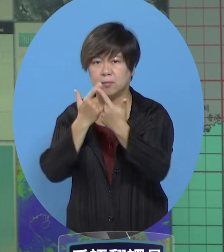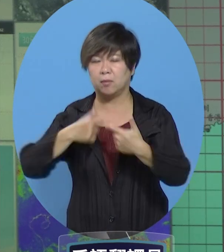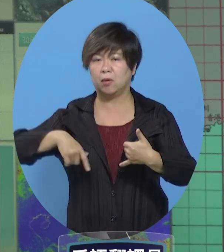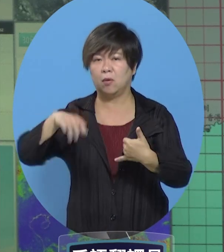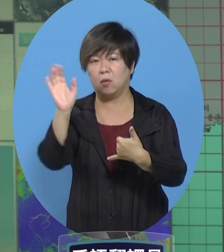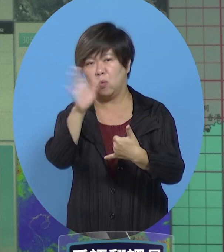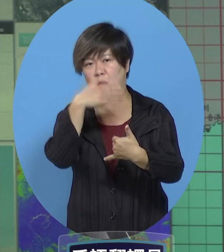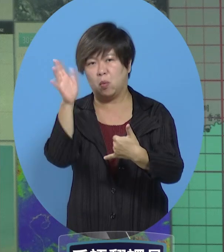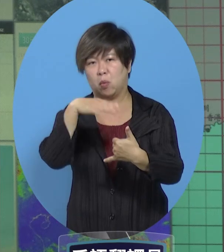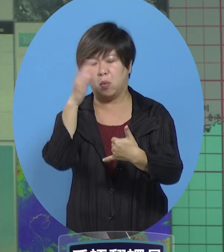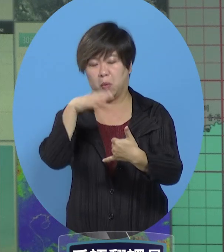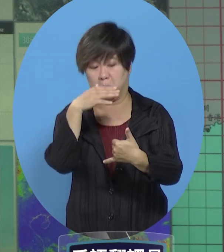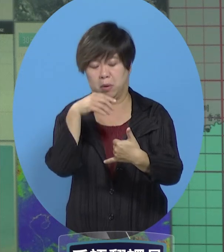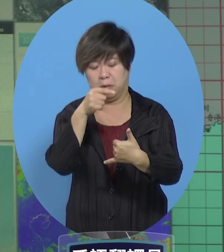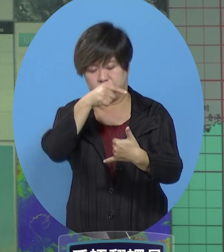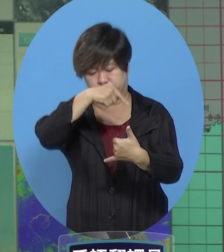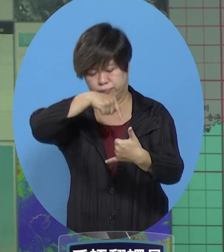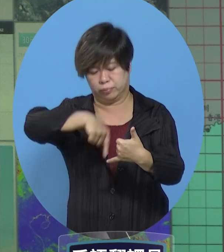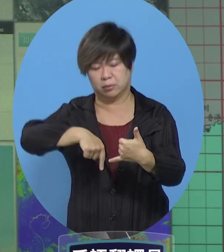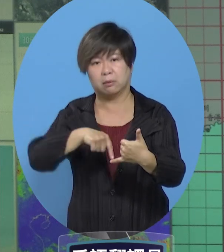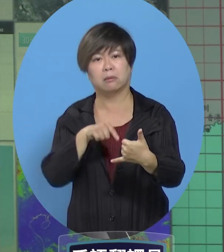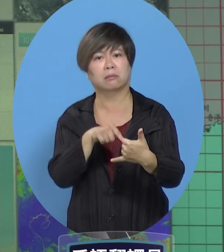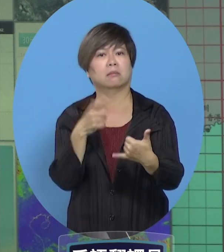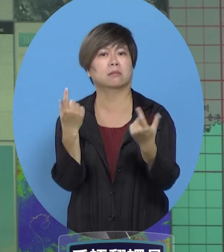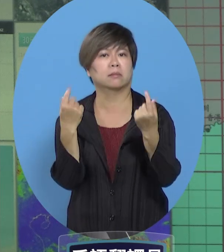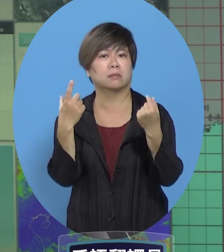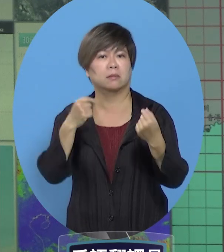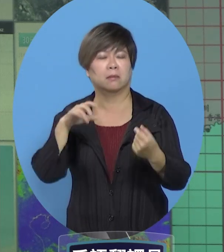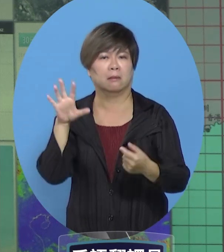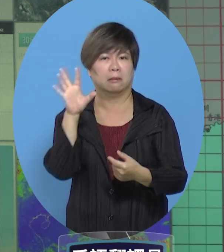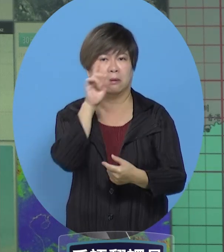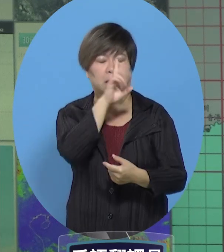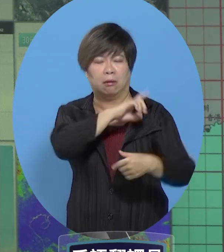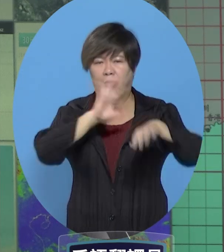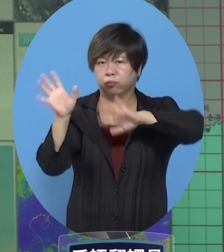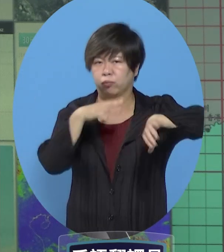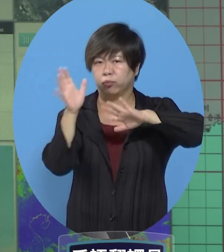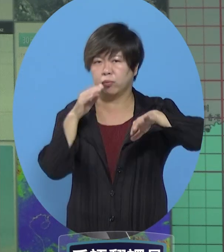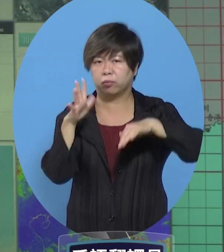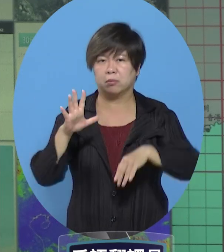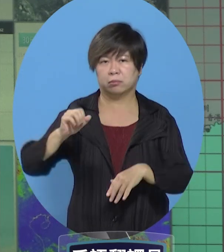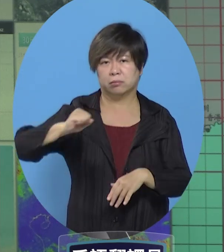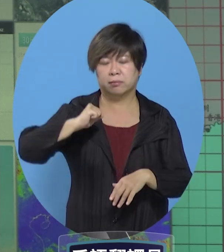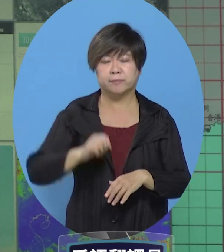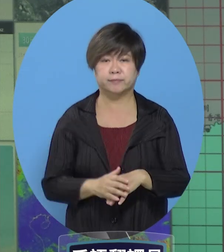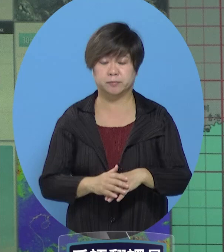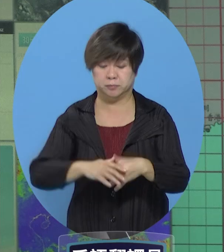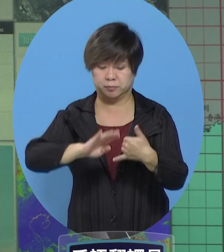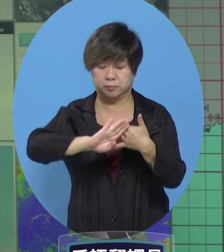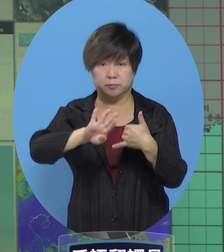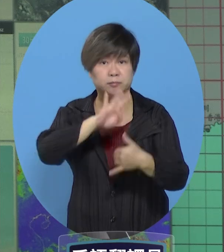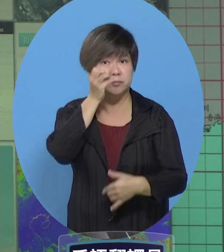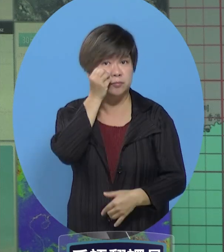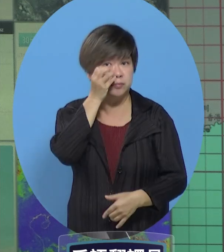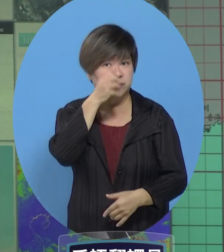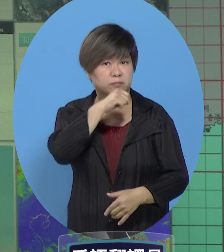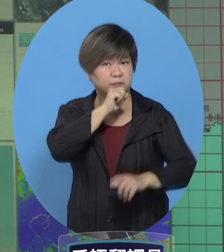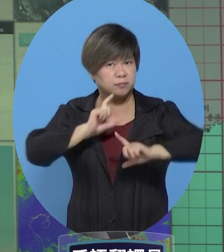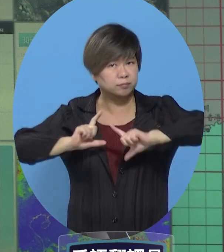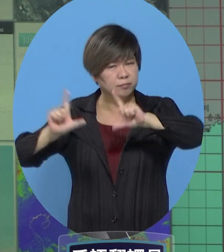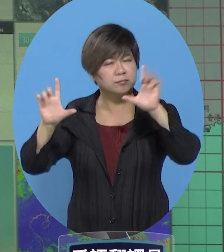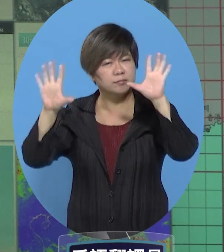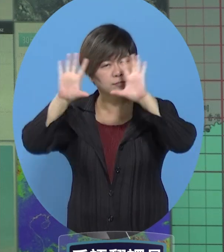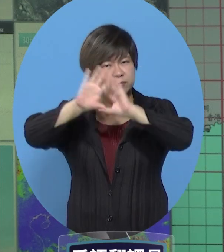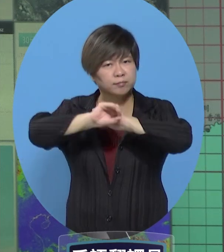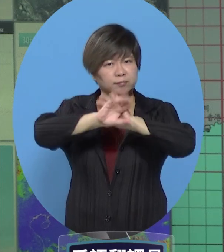地形吹下来，也会有比较强的阵风出现。至于背风侧的花莲到台东，预计今天深夜到明天清